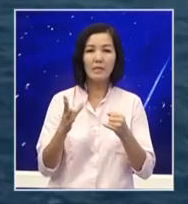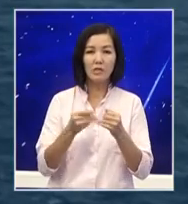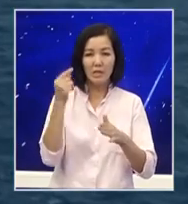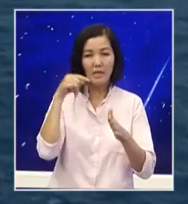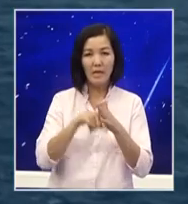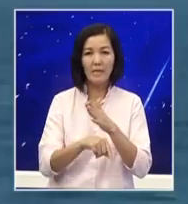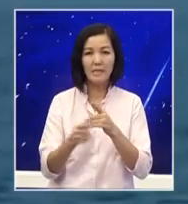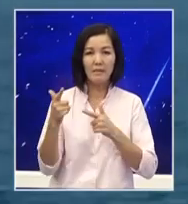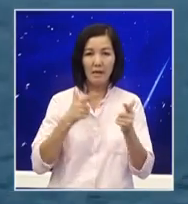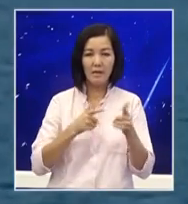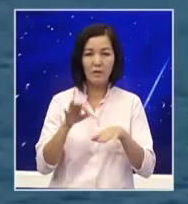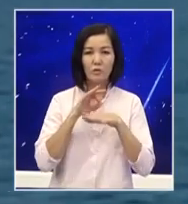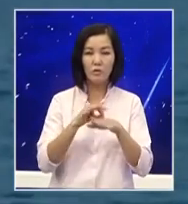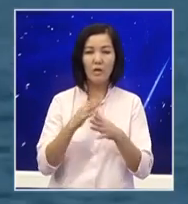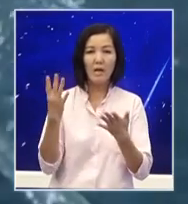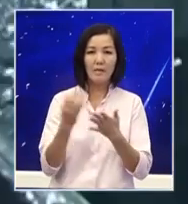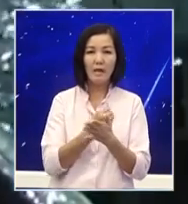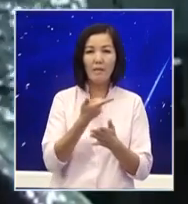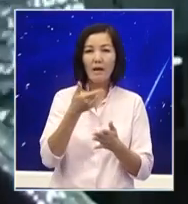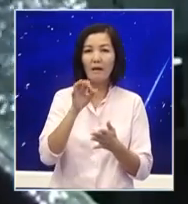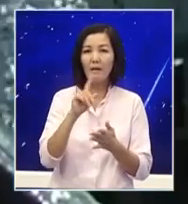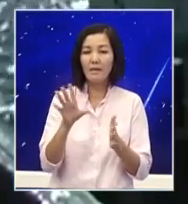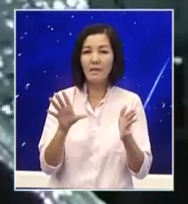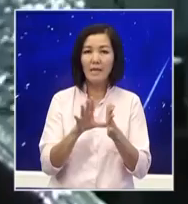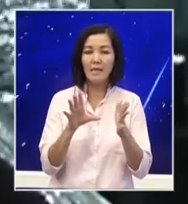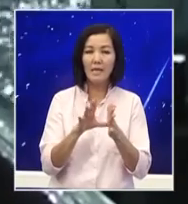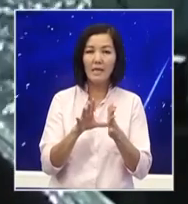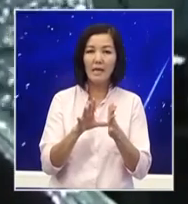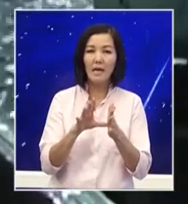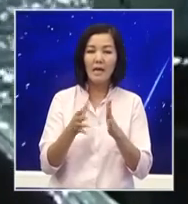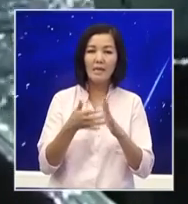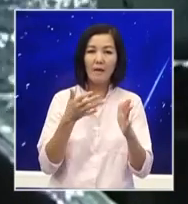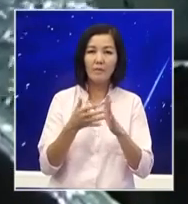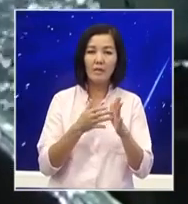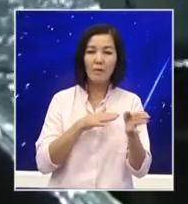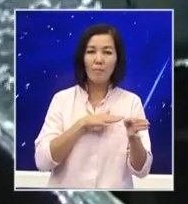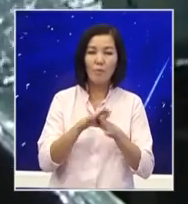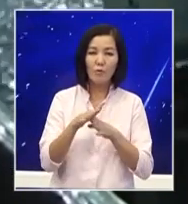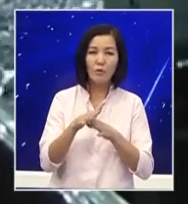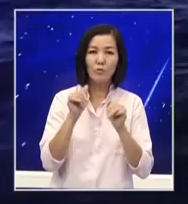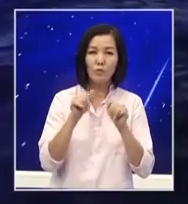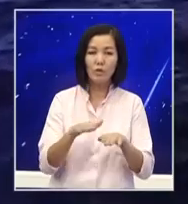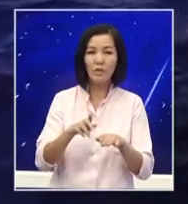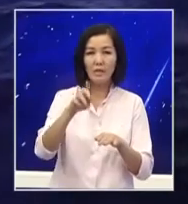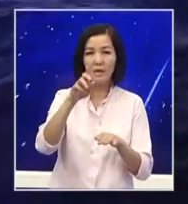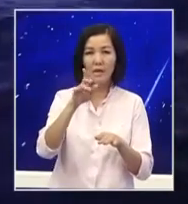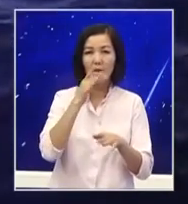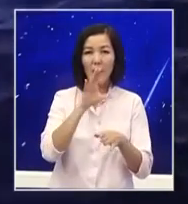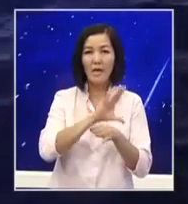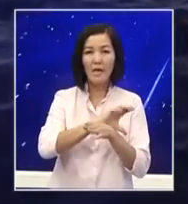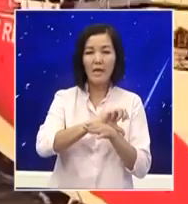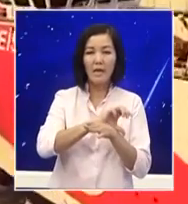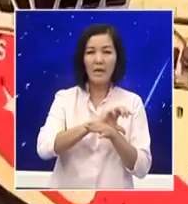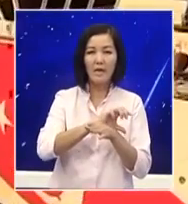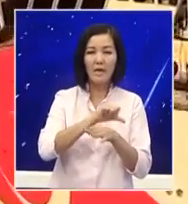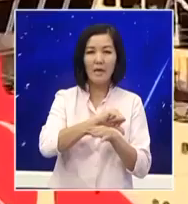дайындық жұмыстары жүргізілуде. Табылған газ елдегі энергия тапшылығын түбегейлі шешеді дейді жергілікті билік. Әрі мемлекет газды экспортқа шығаруы мүмкін.